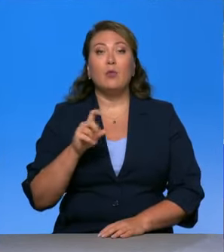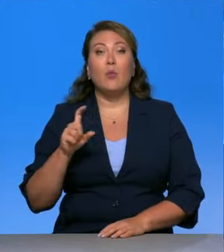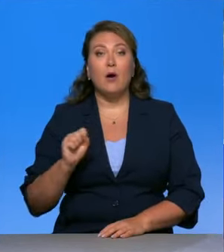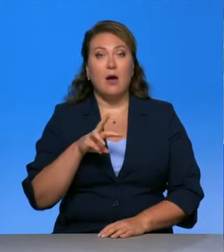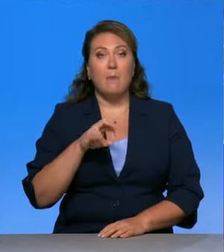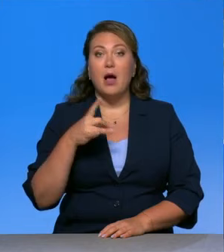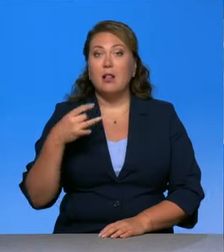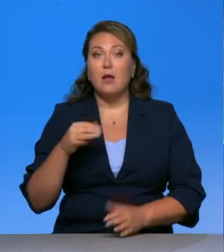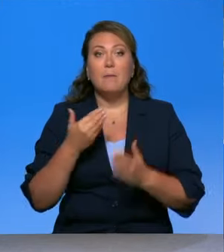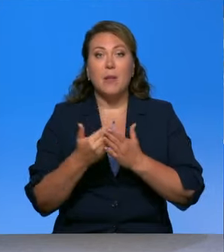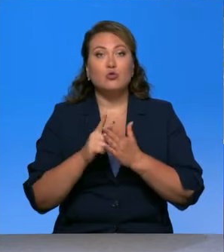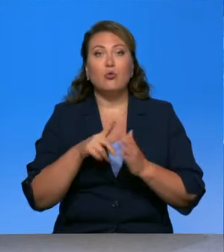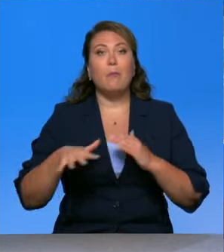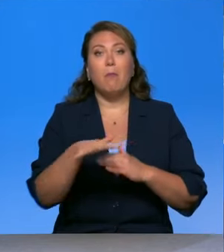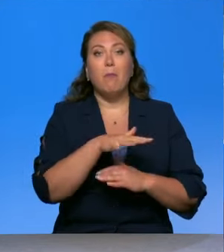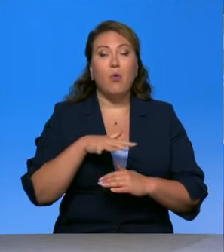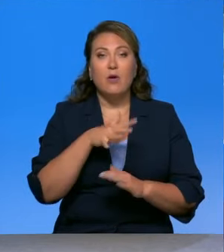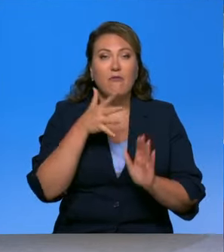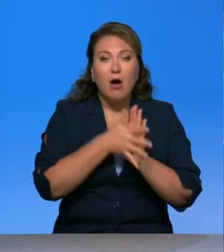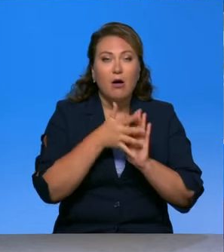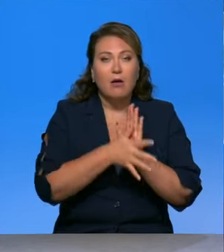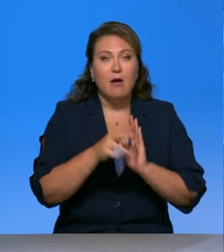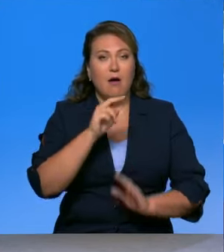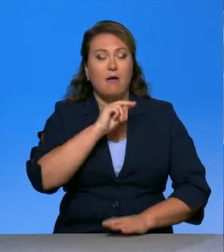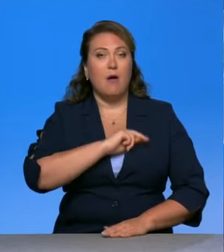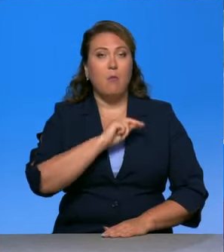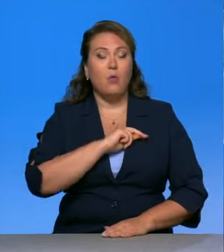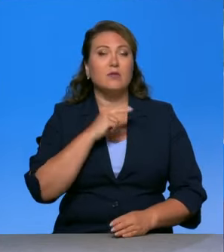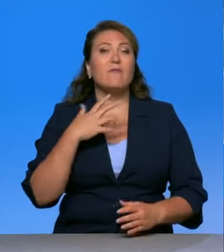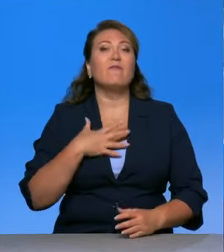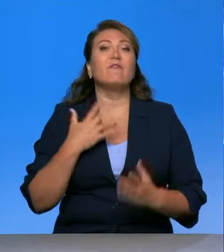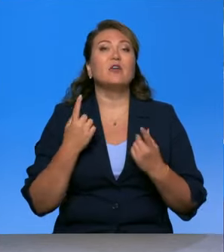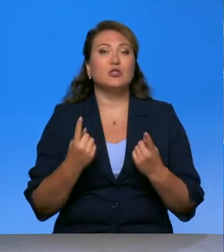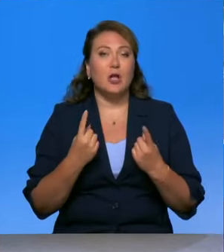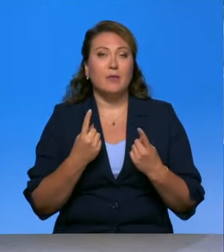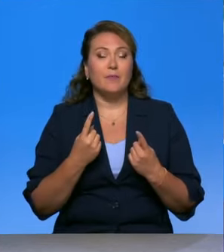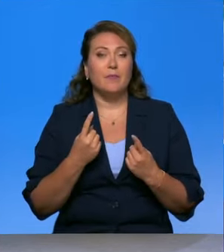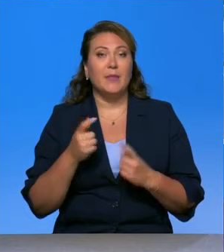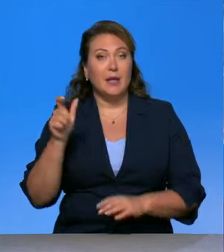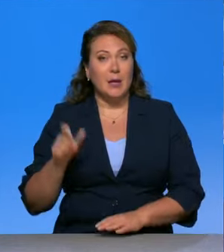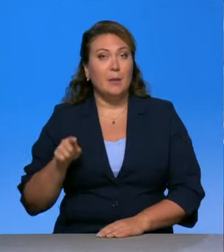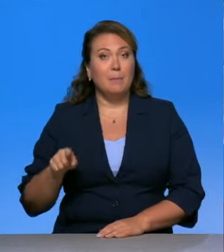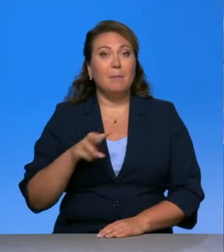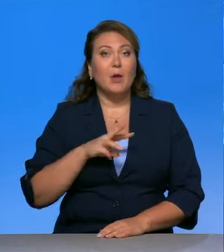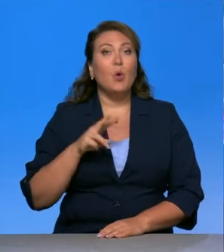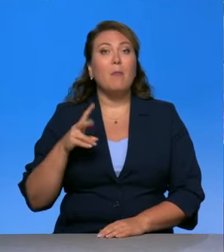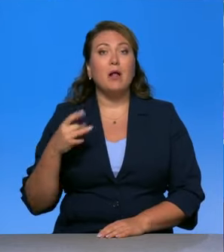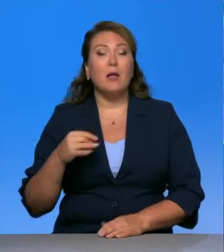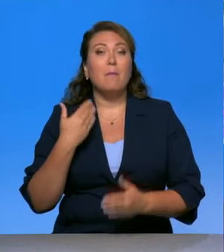что полевая работа очень важна, и мало того, он показал своим примером, что можно входить в контакт